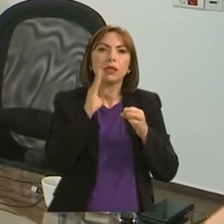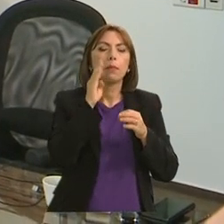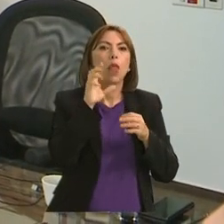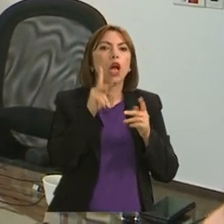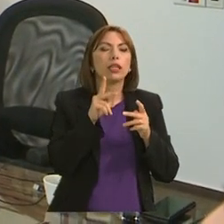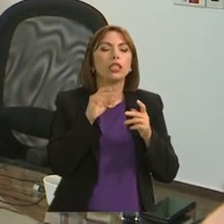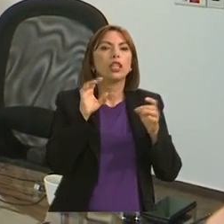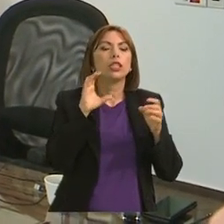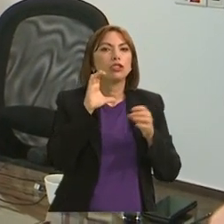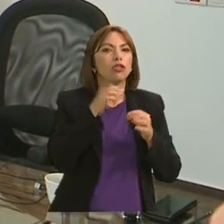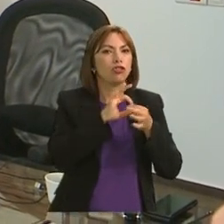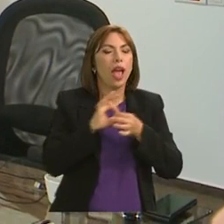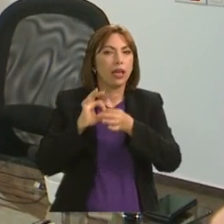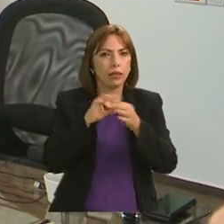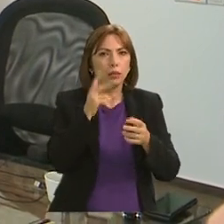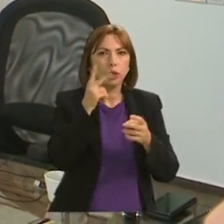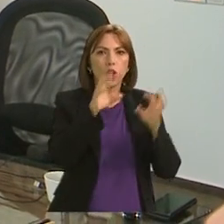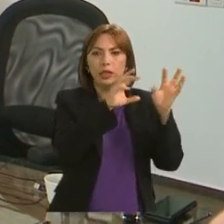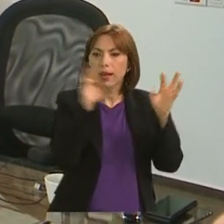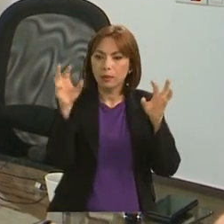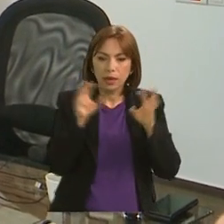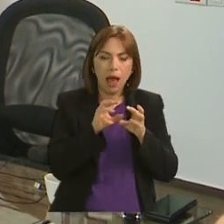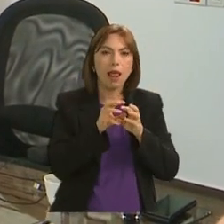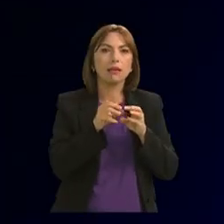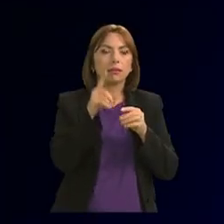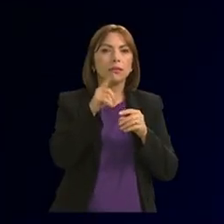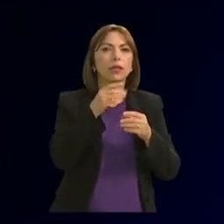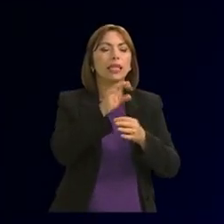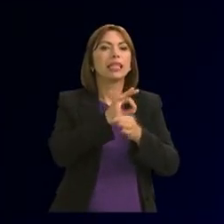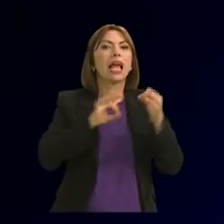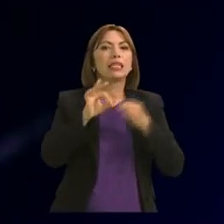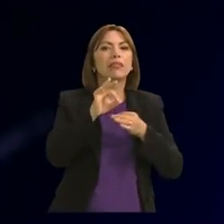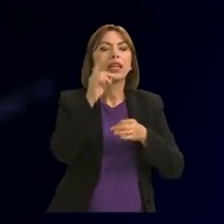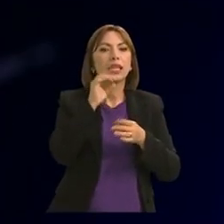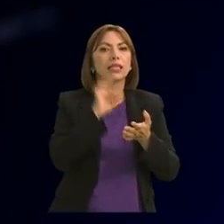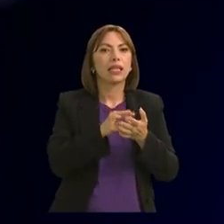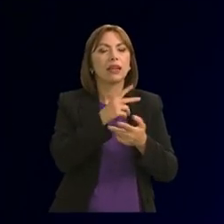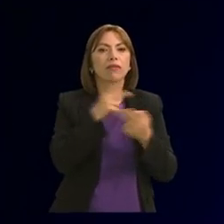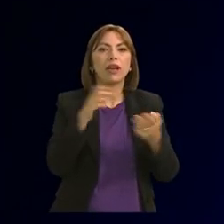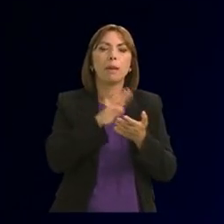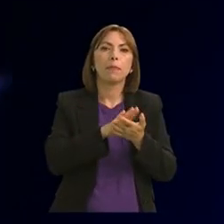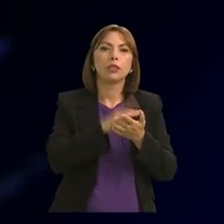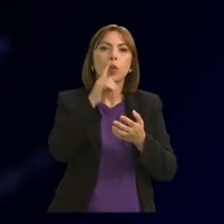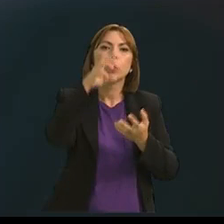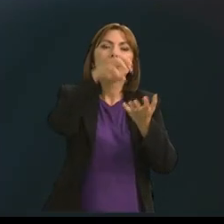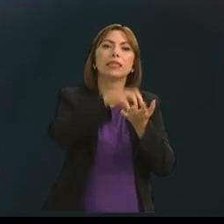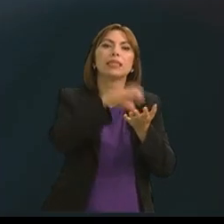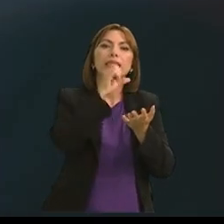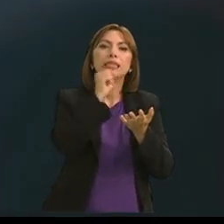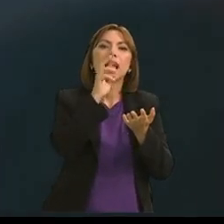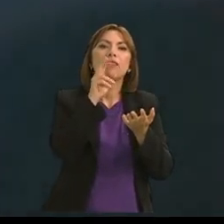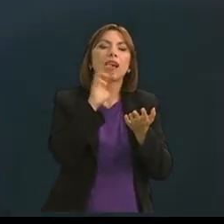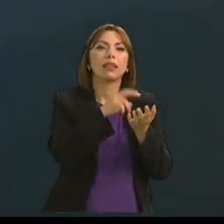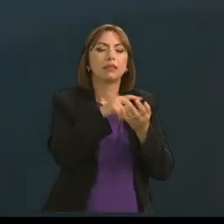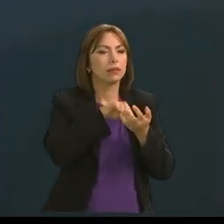multe terminale într-o transmisiune de date, într-o comunicație, într-un transfer de date, fără a ne mai baza pe un server. Practic,